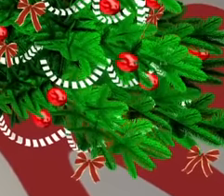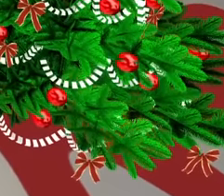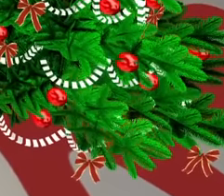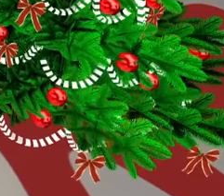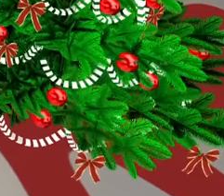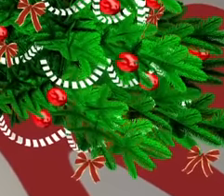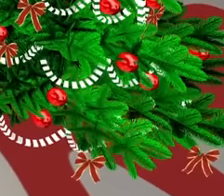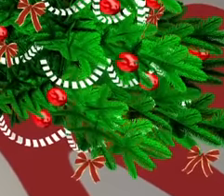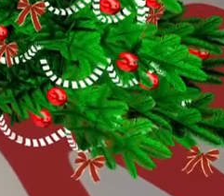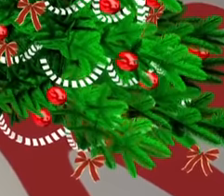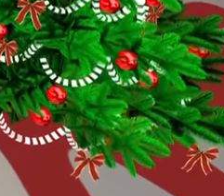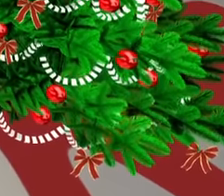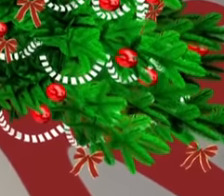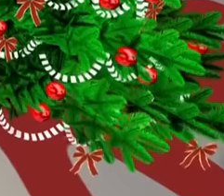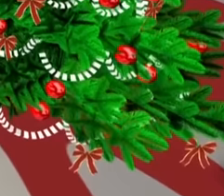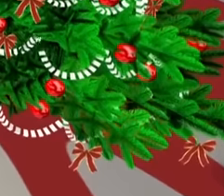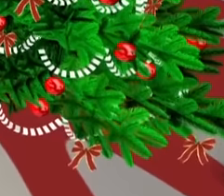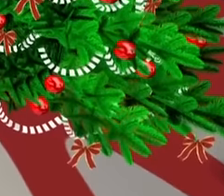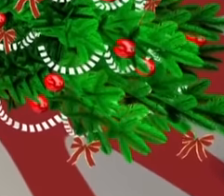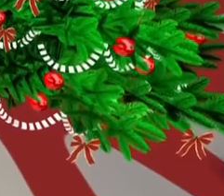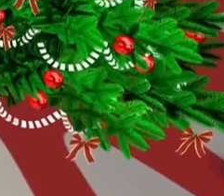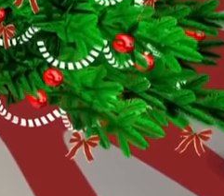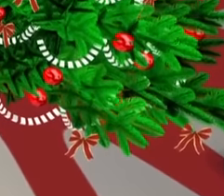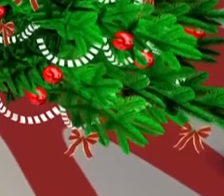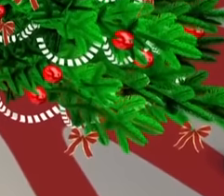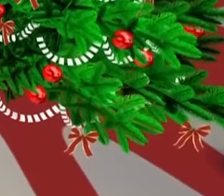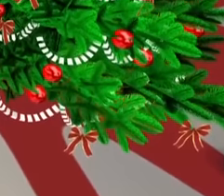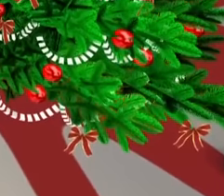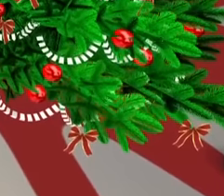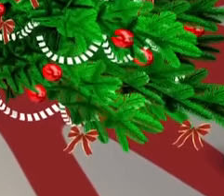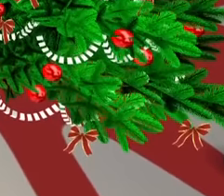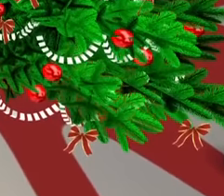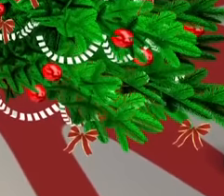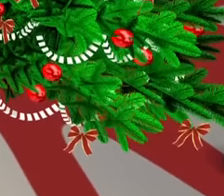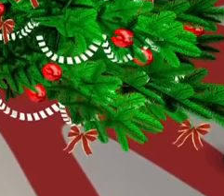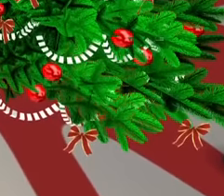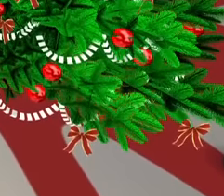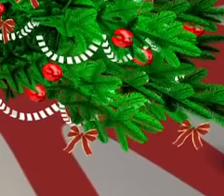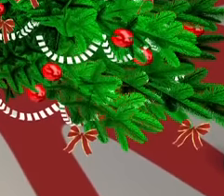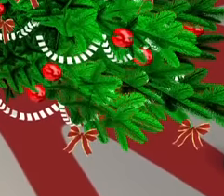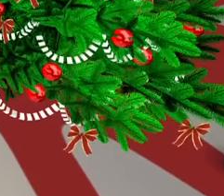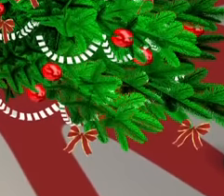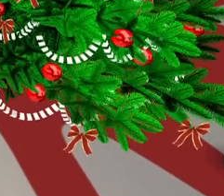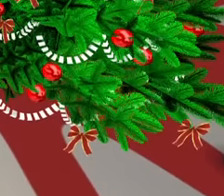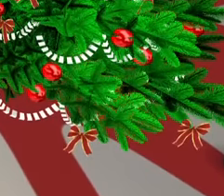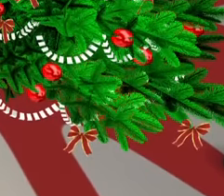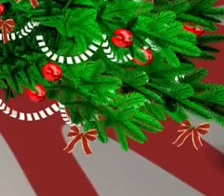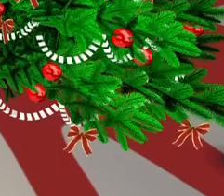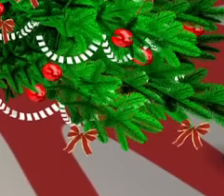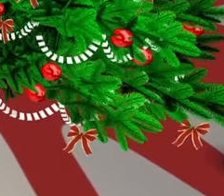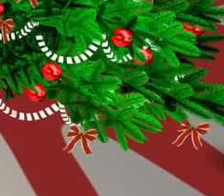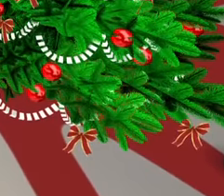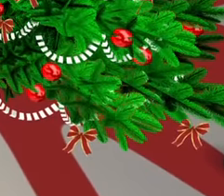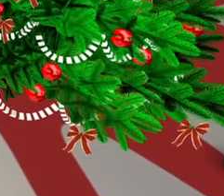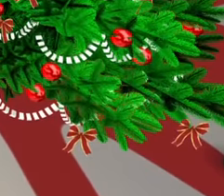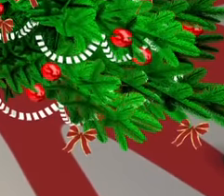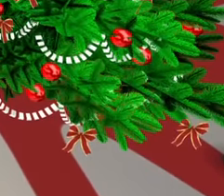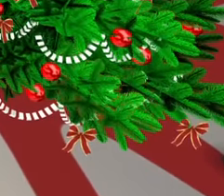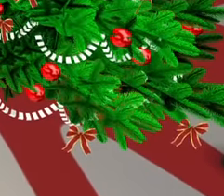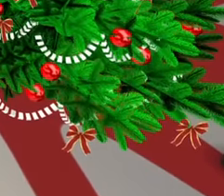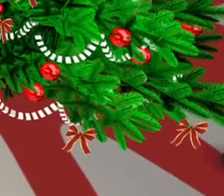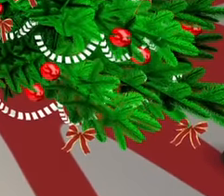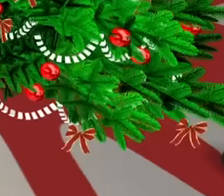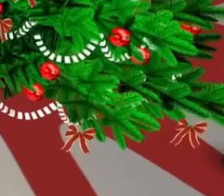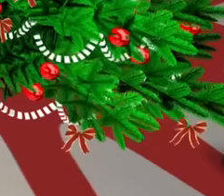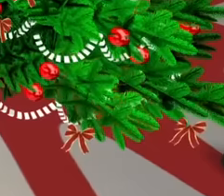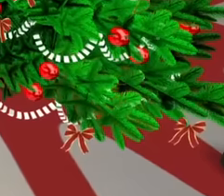blowout. 33 days na lang. Pasko na. Ano mang hamon, ano mang panahon, tapat kaming maglilingkod.